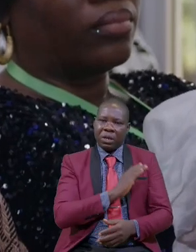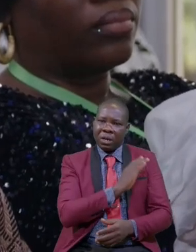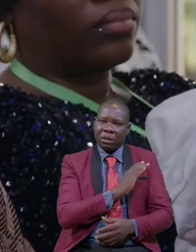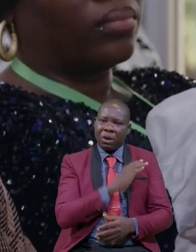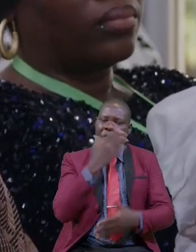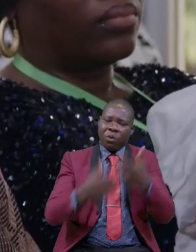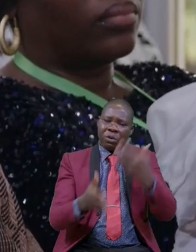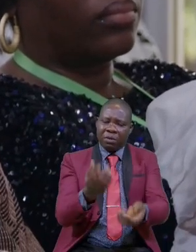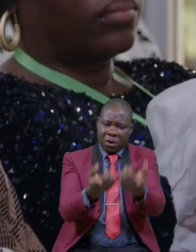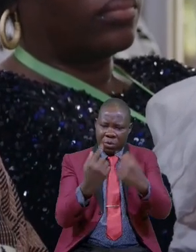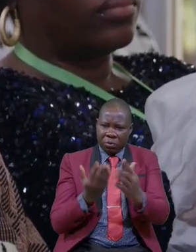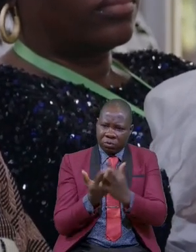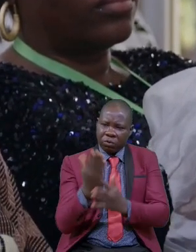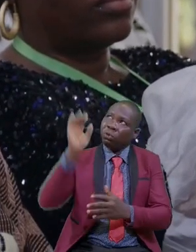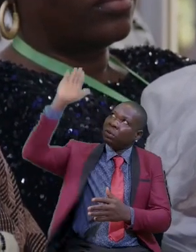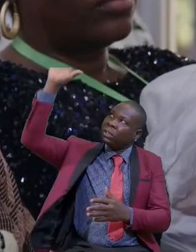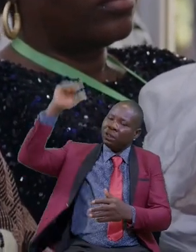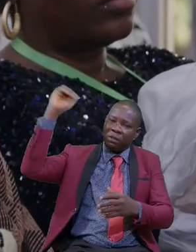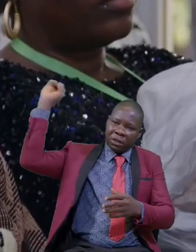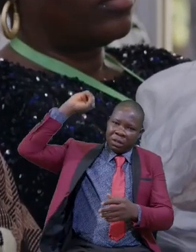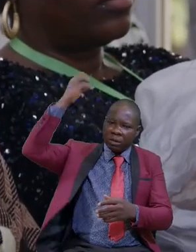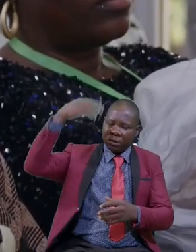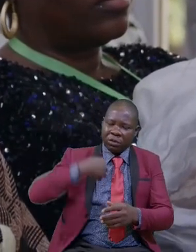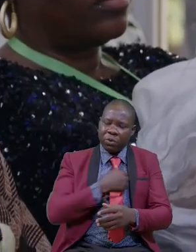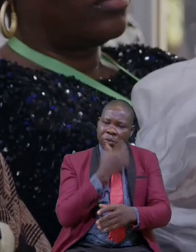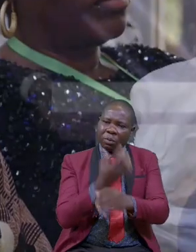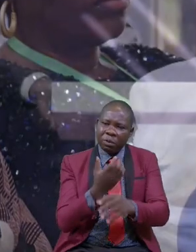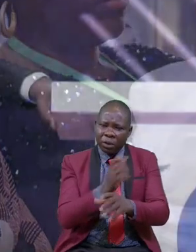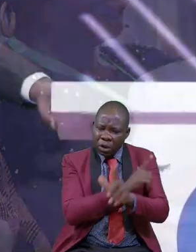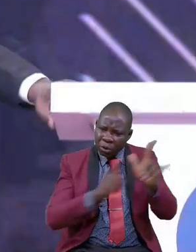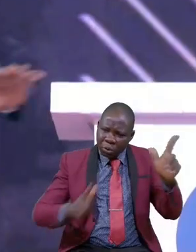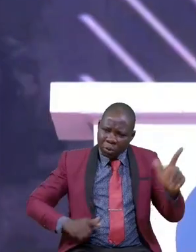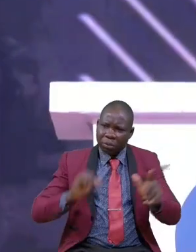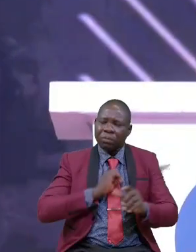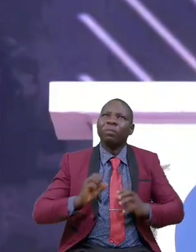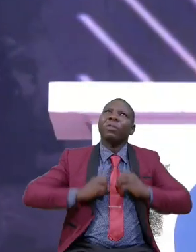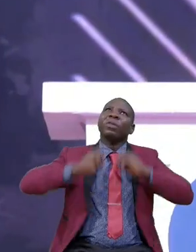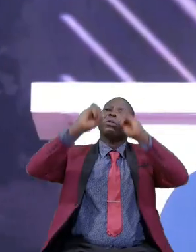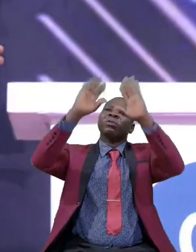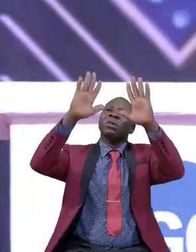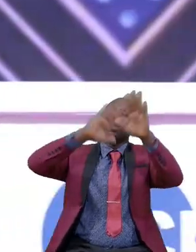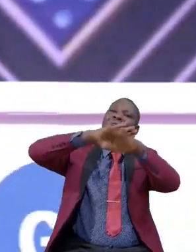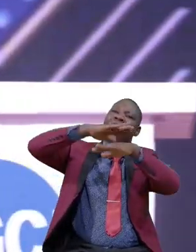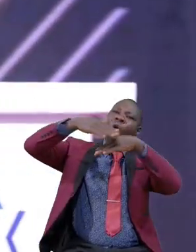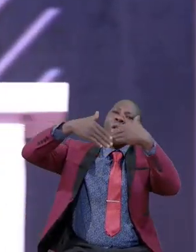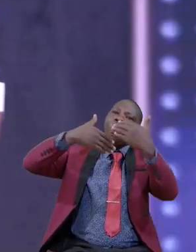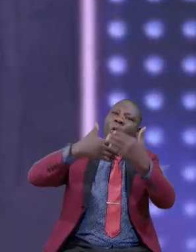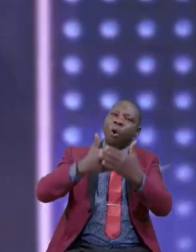plaidons au Seigneur, j'abandonne tout à toi, absolument. Et